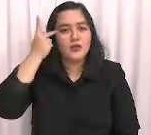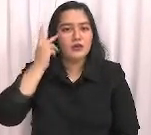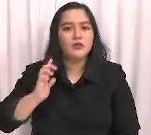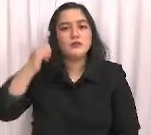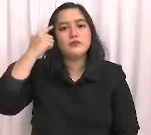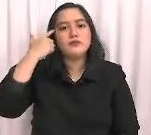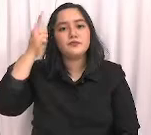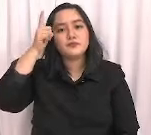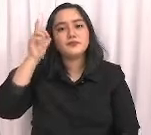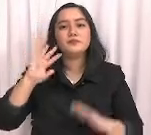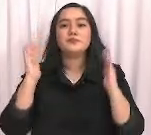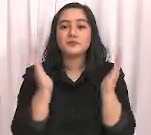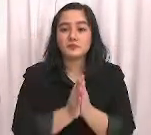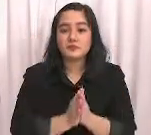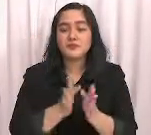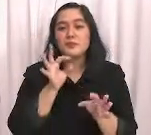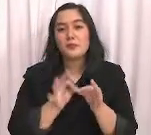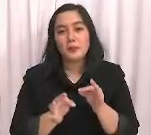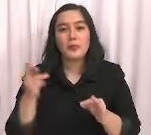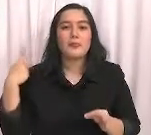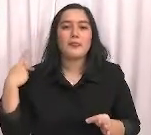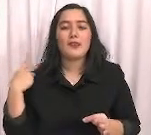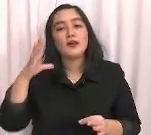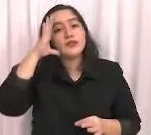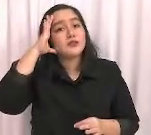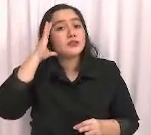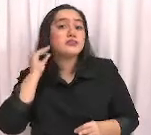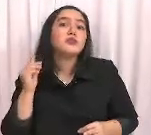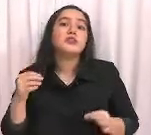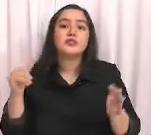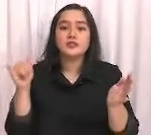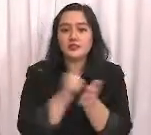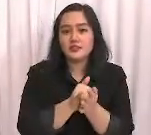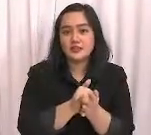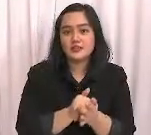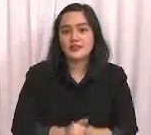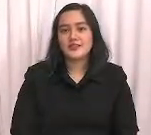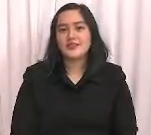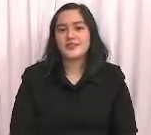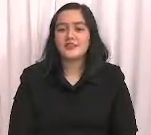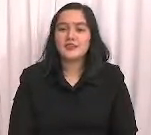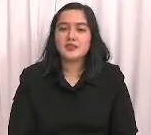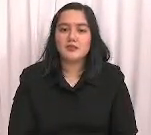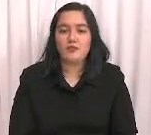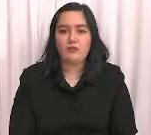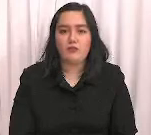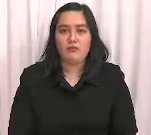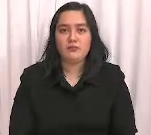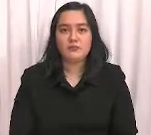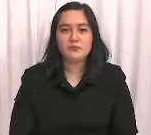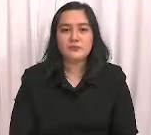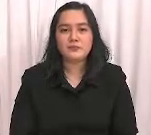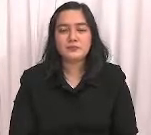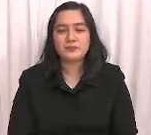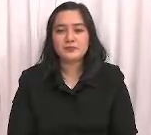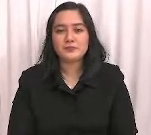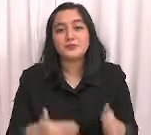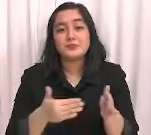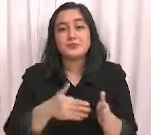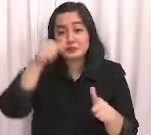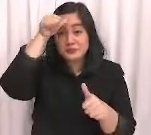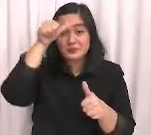nito? Tapos, you know, nakakaisip ka ng parang gumanti ka. You know? So, again, kapatid, tandaan niyo yung sinabi ko sa